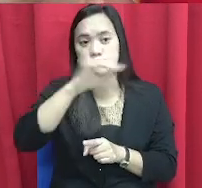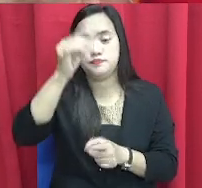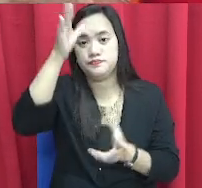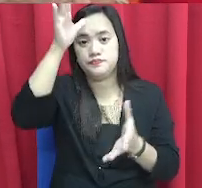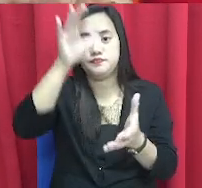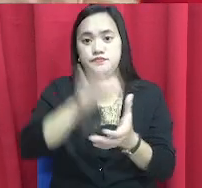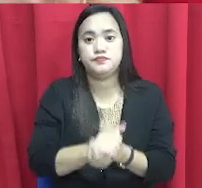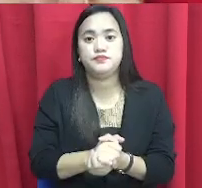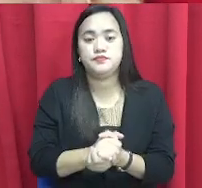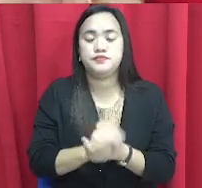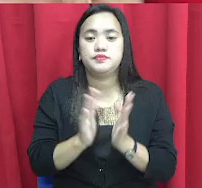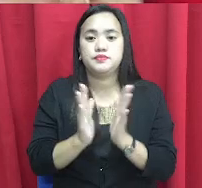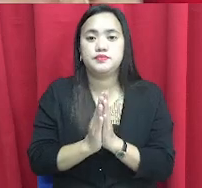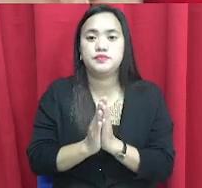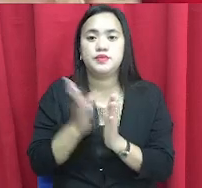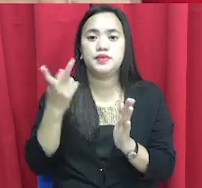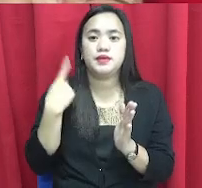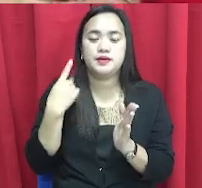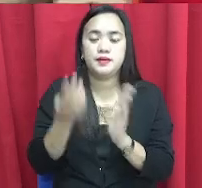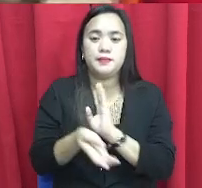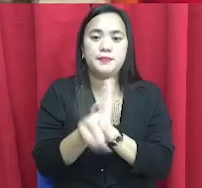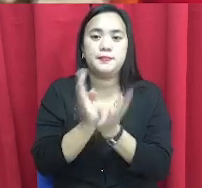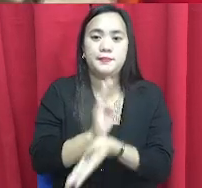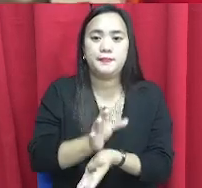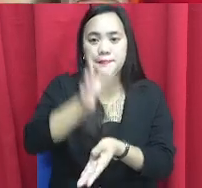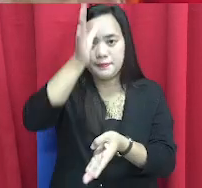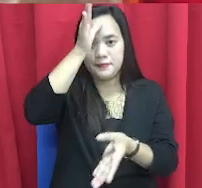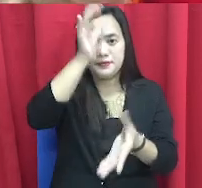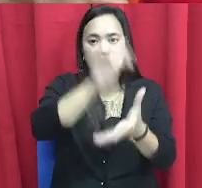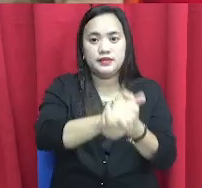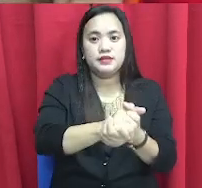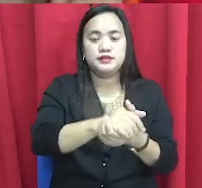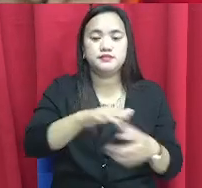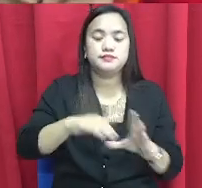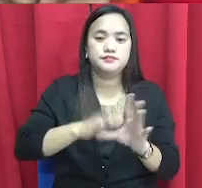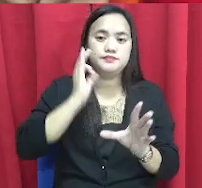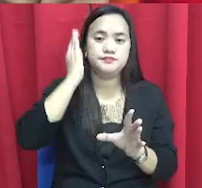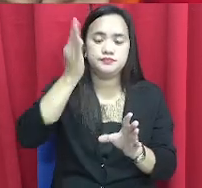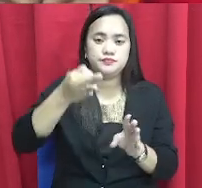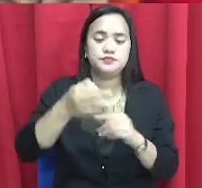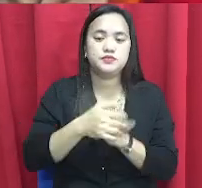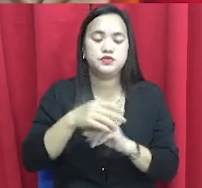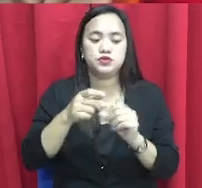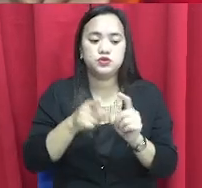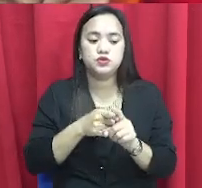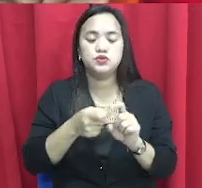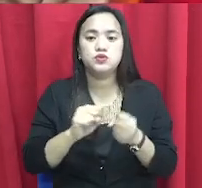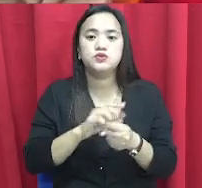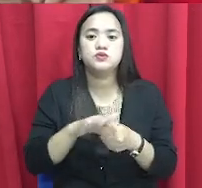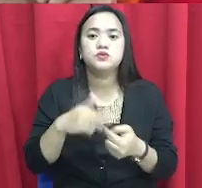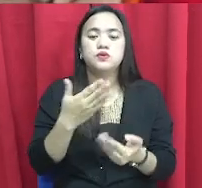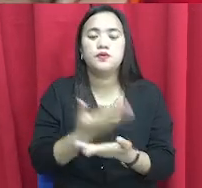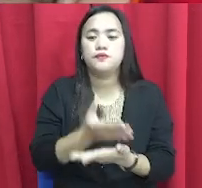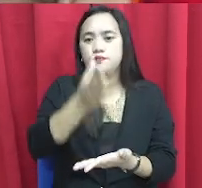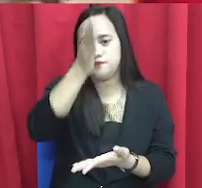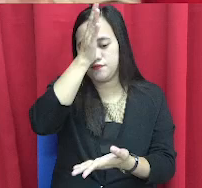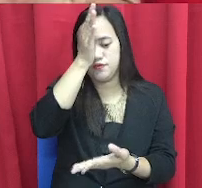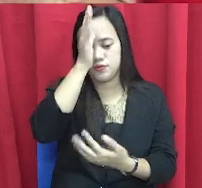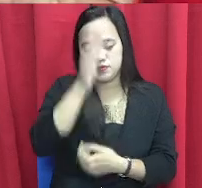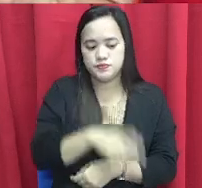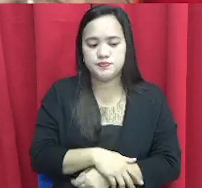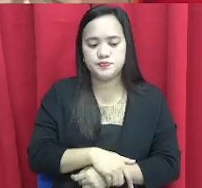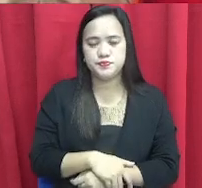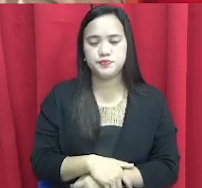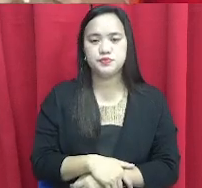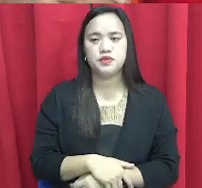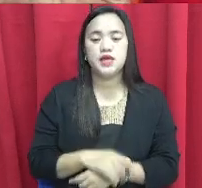at prayerfully no Amen okay Kaya nga sa atin po bilang mga husband mga tatay ay napakahalaga po